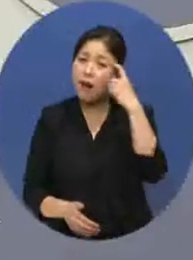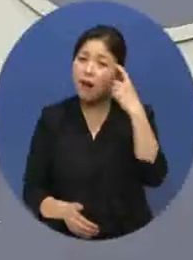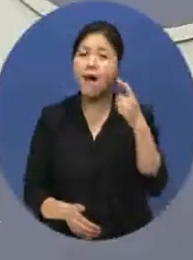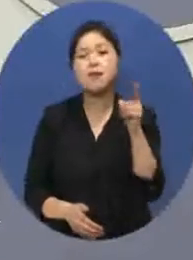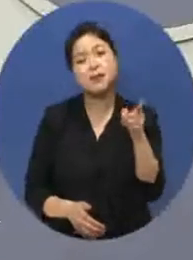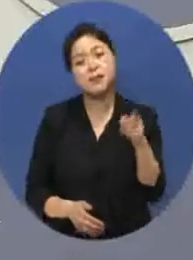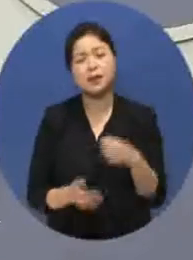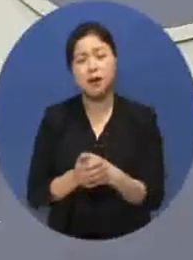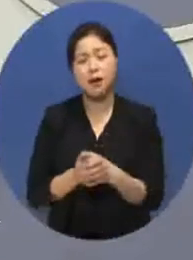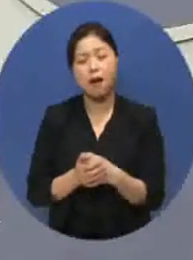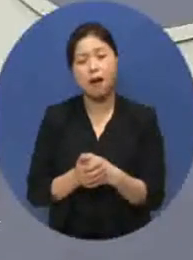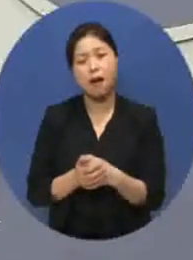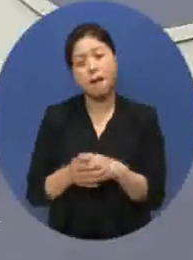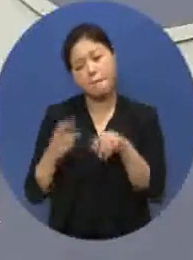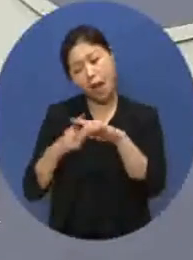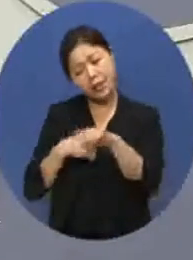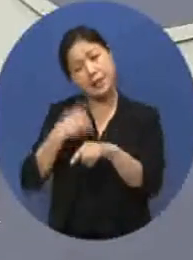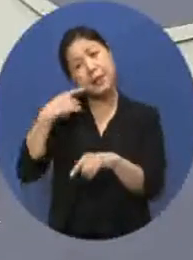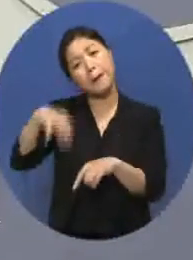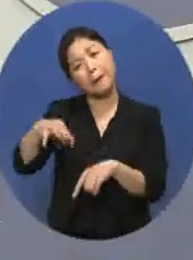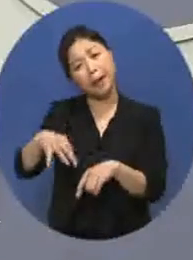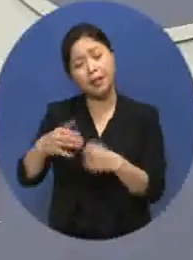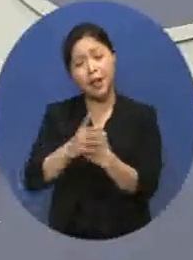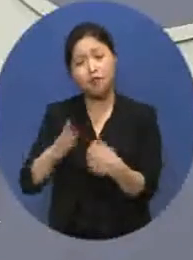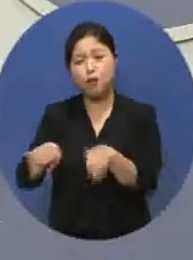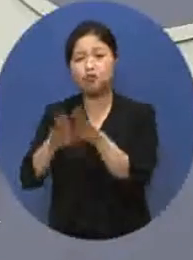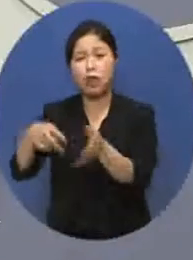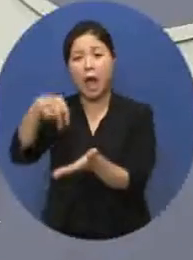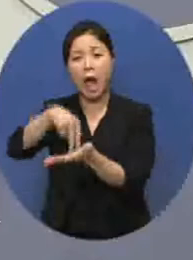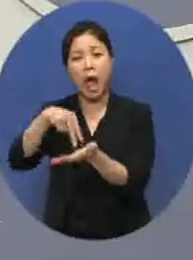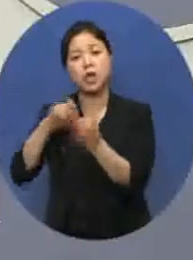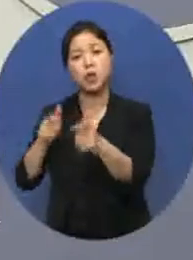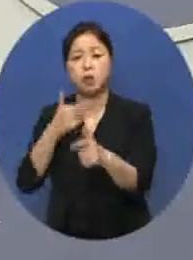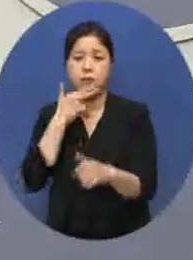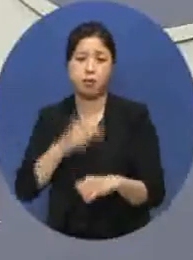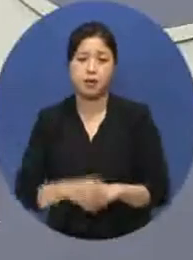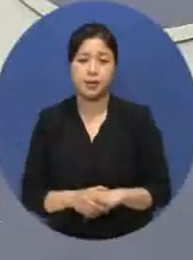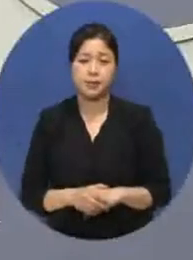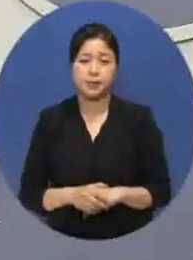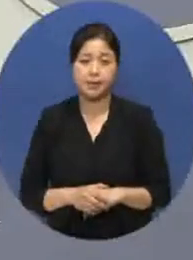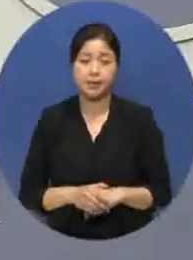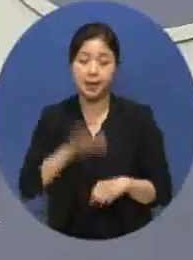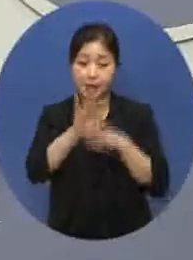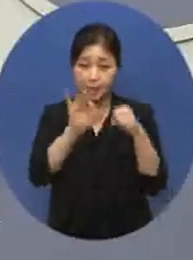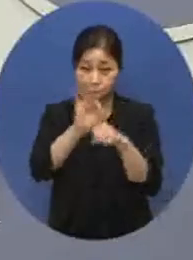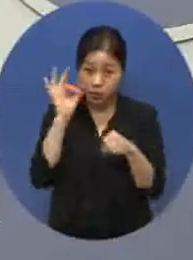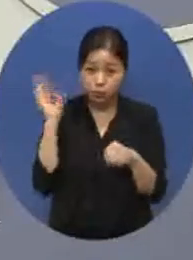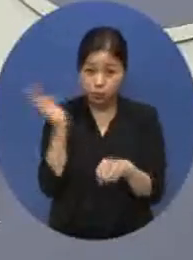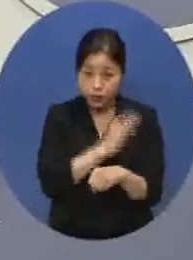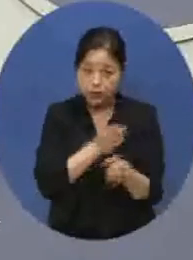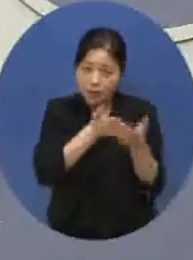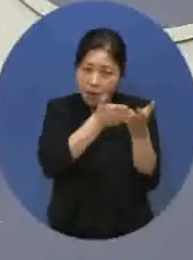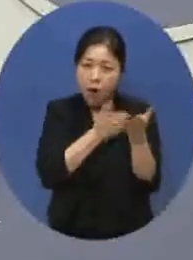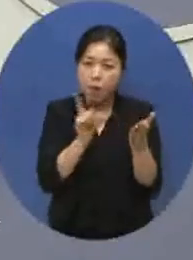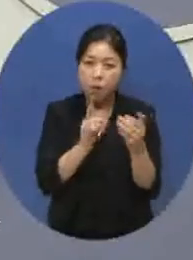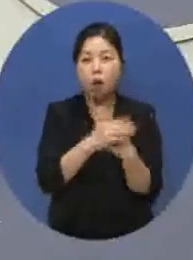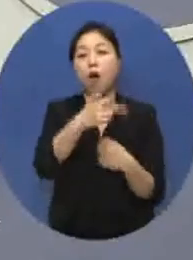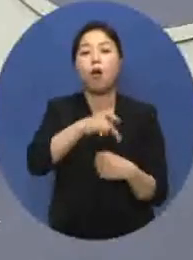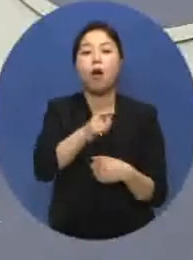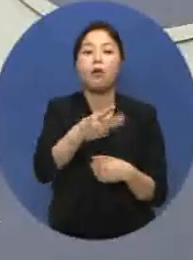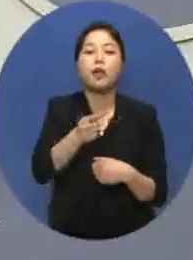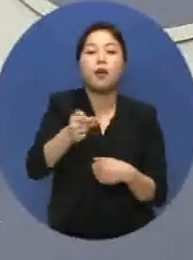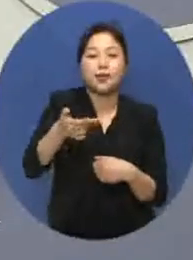평가 자랄을 받아가지고 무대 쓸 수가 없거든요. 그래서 이제 저희가 한 10년 전부터 요구했던 게 쿼터제.